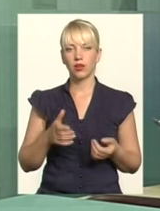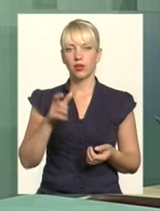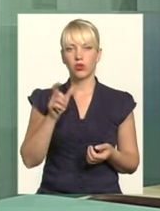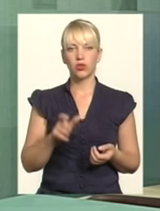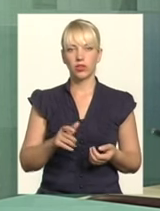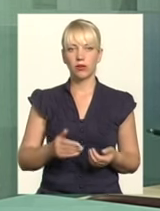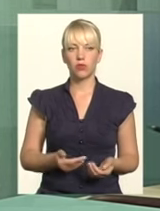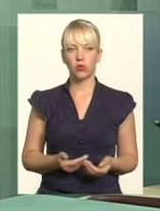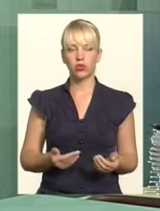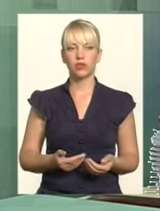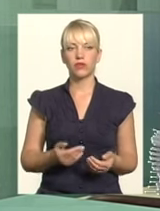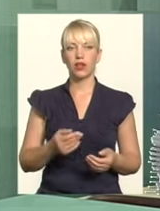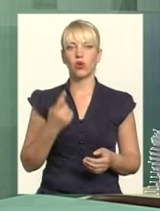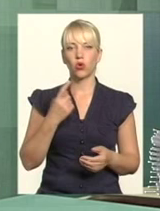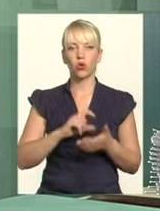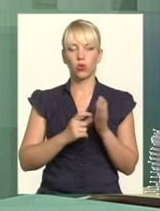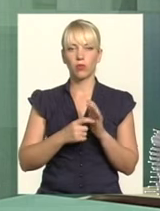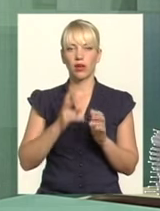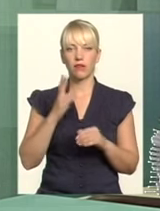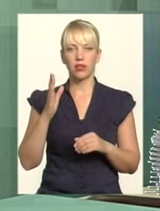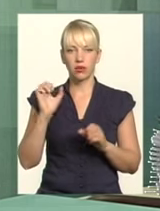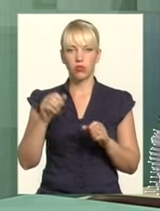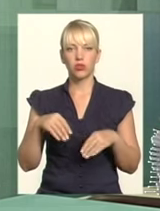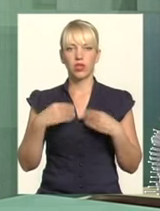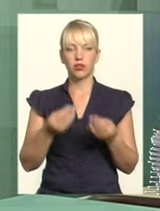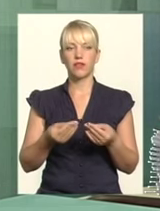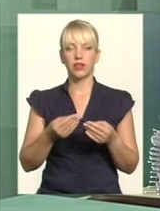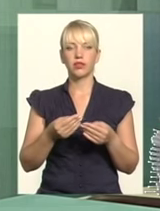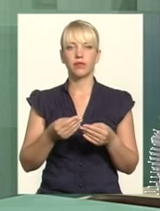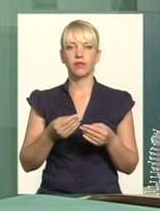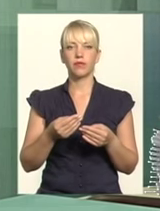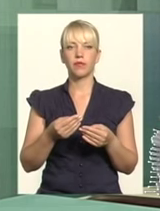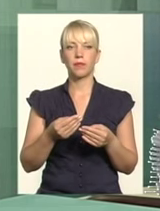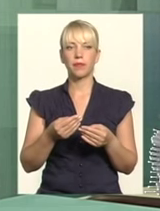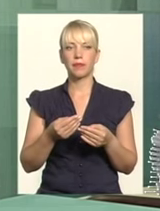проживає, наприклад, в однокімнатній квартирі, то може надаватися